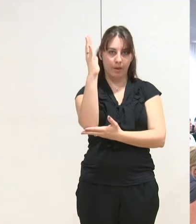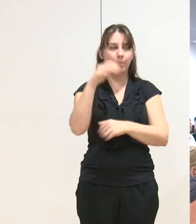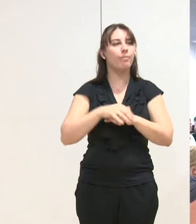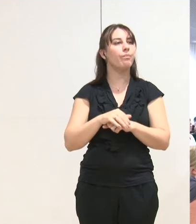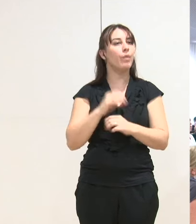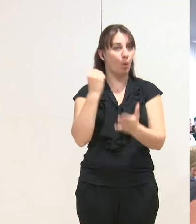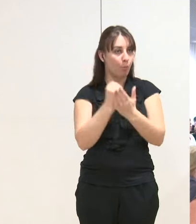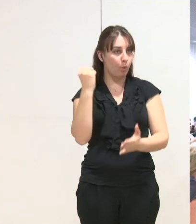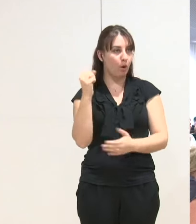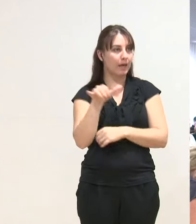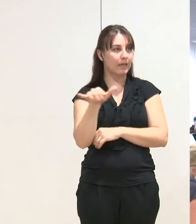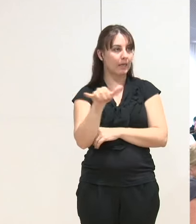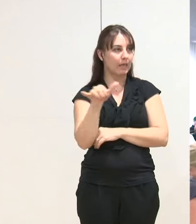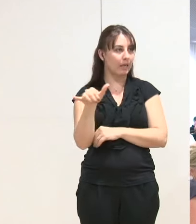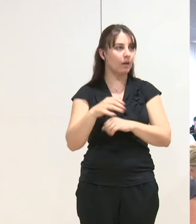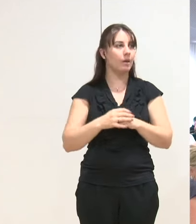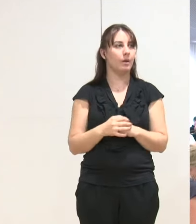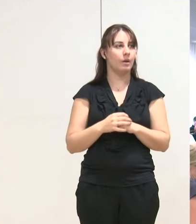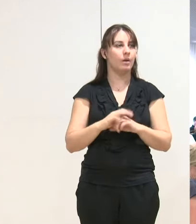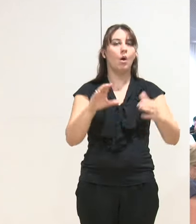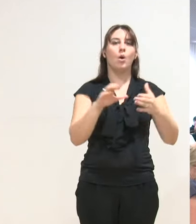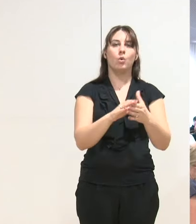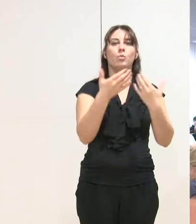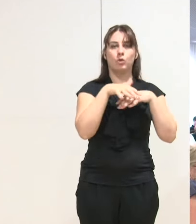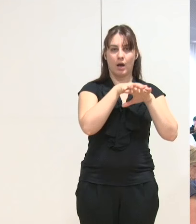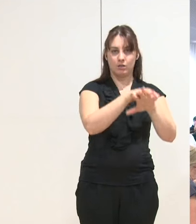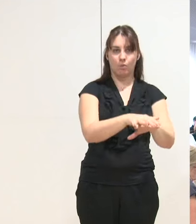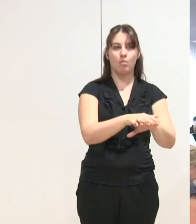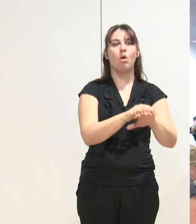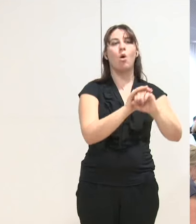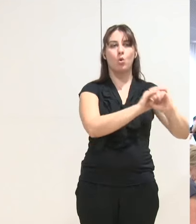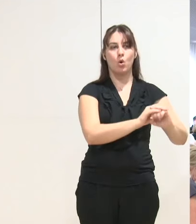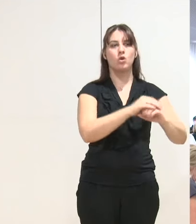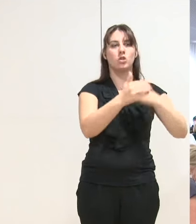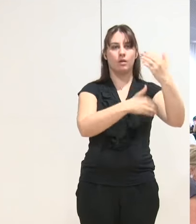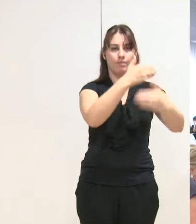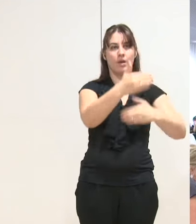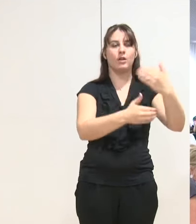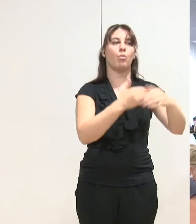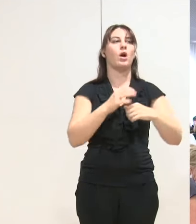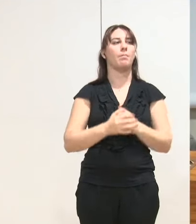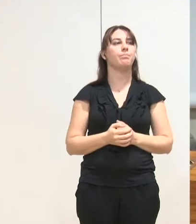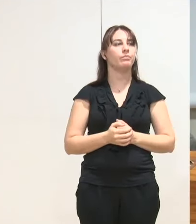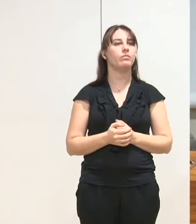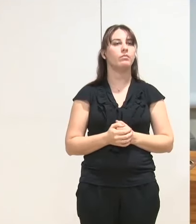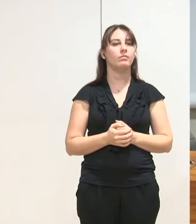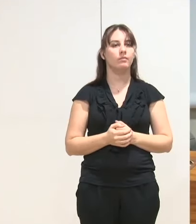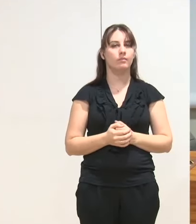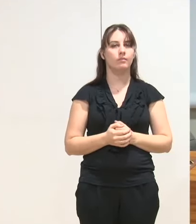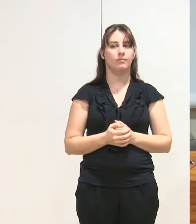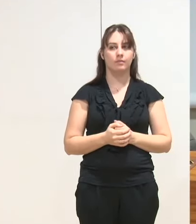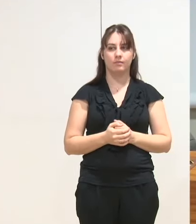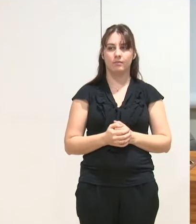vote pour le groupe du rassemblement de la gauche et du progrès et de progrès je jamais y arver